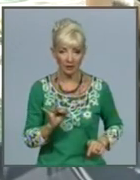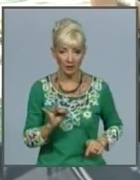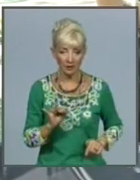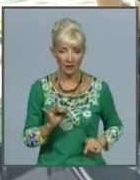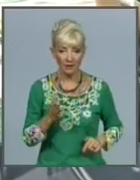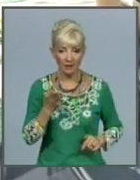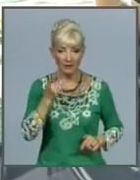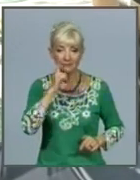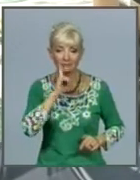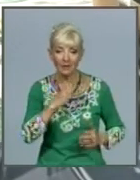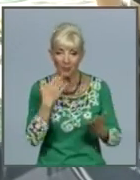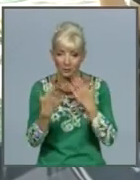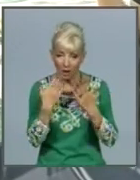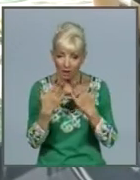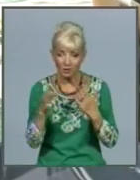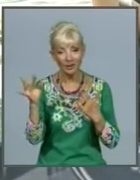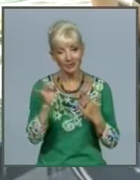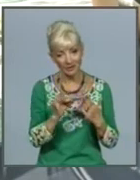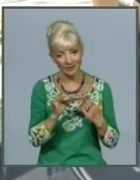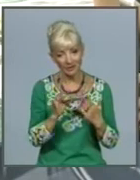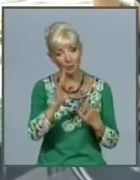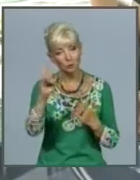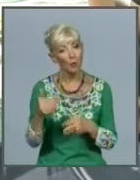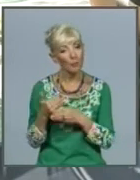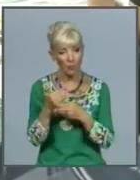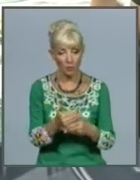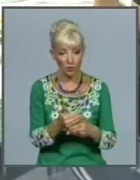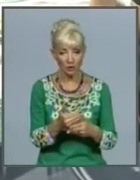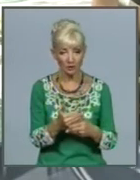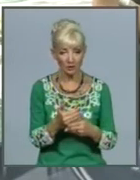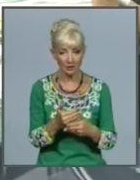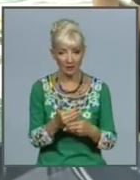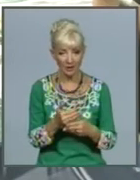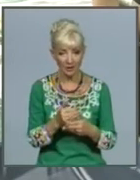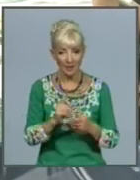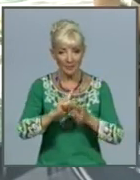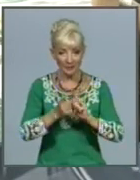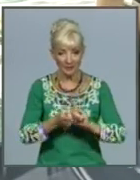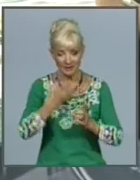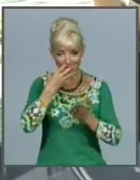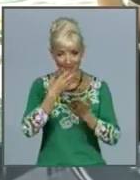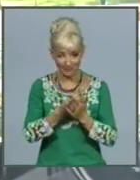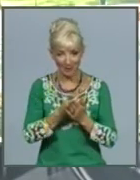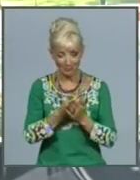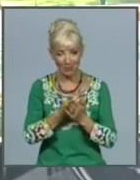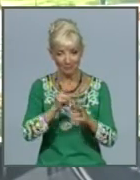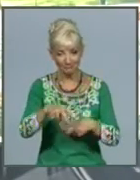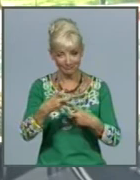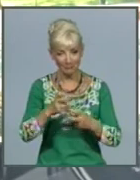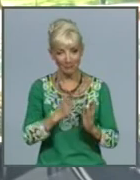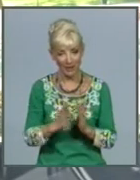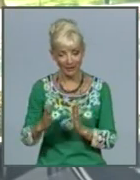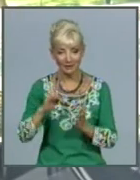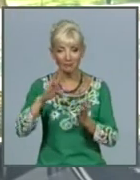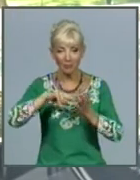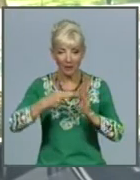общаешься, и комьюнити, который тебе поможет, в принципе, привести своего питомца в порядок в плане воспитания. Я люблю